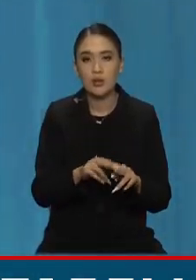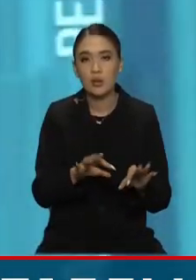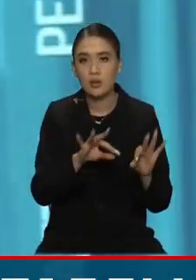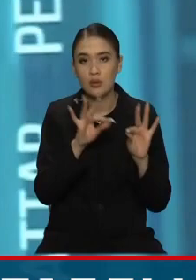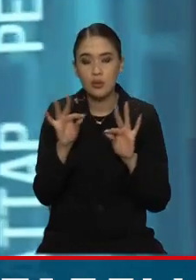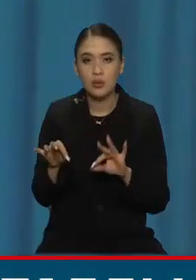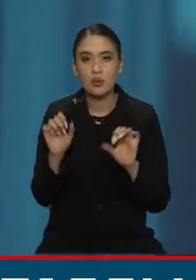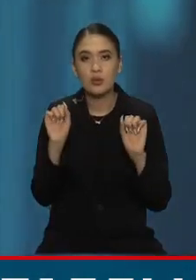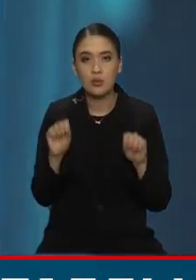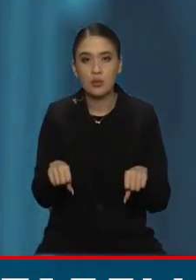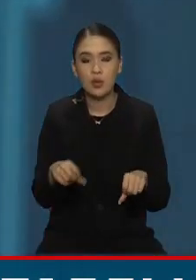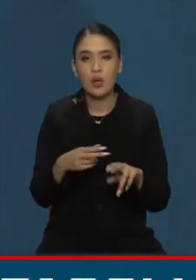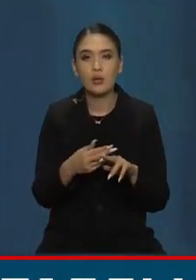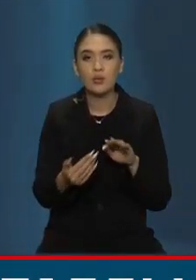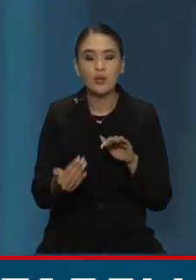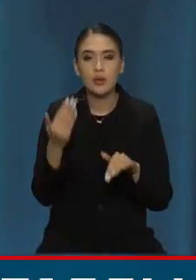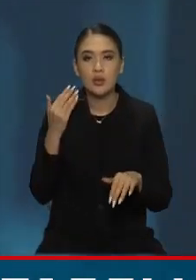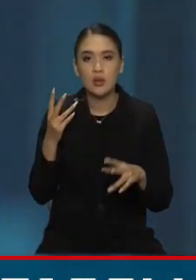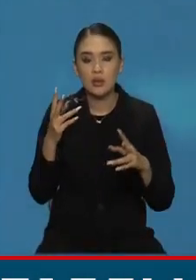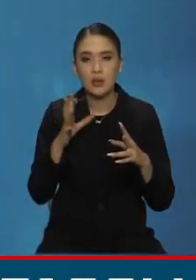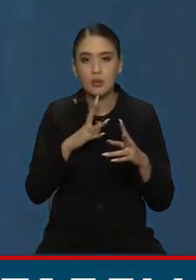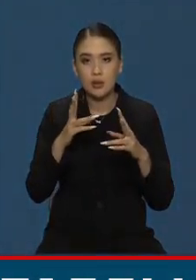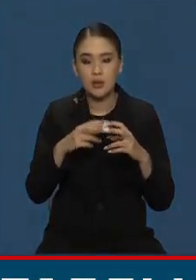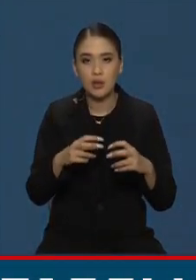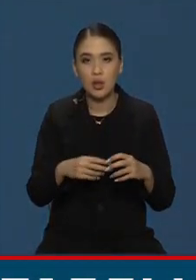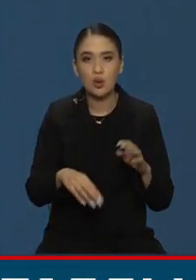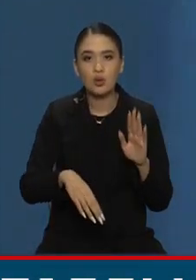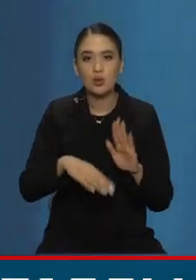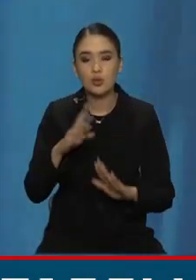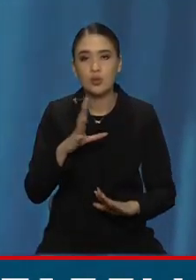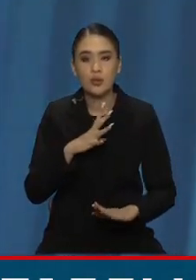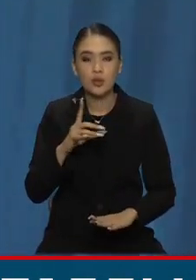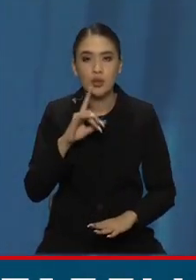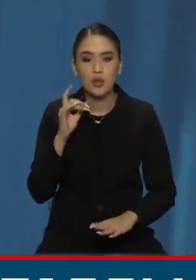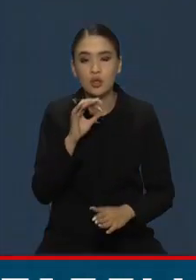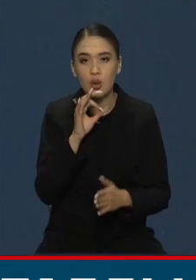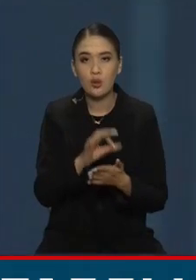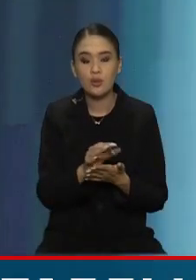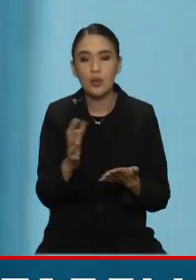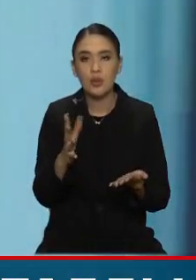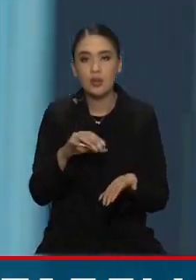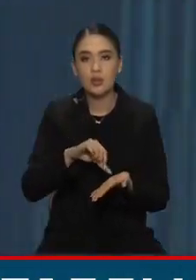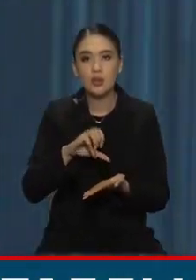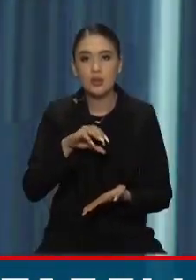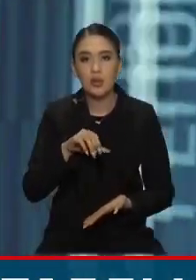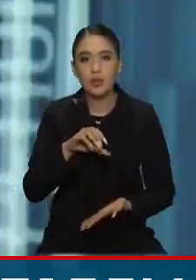болады. Бұған дейінгі іріктеулерден сәтті өткен жастар қандай жауапты қызметтерге тағайындалды? Статистика бар